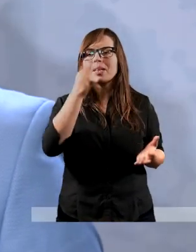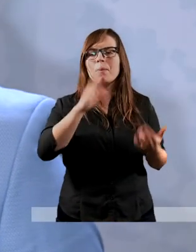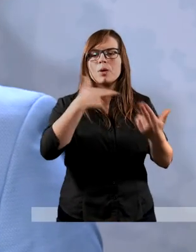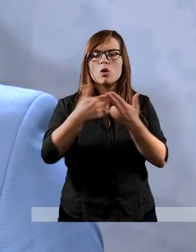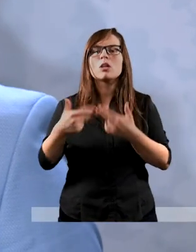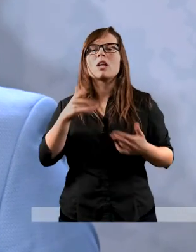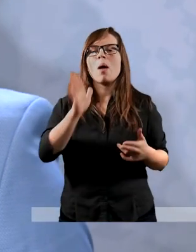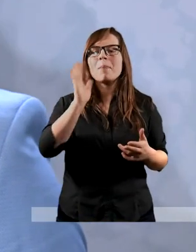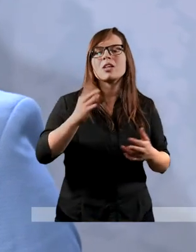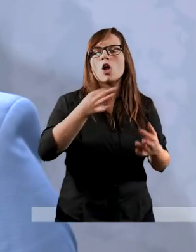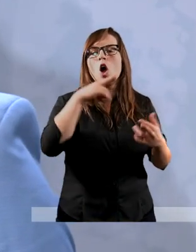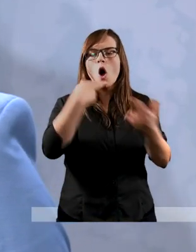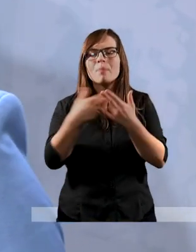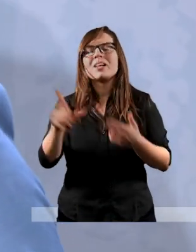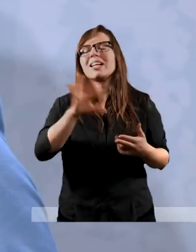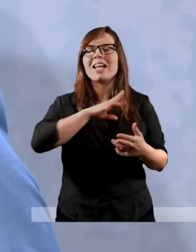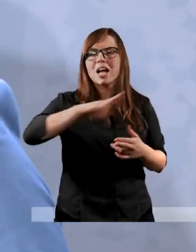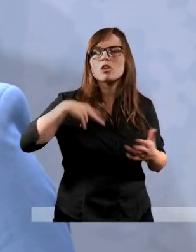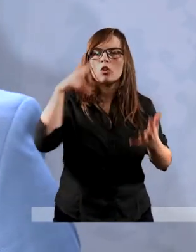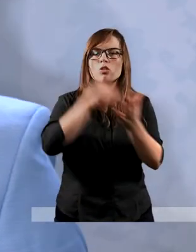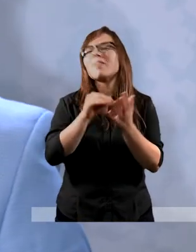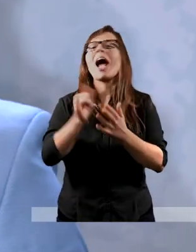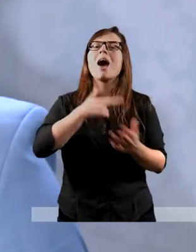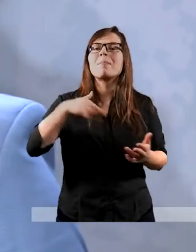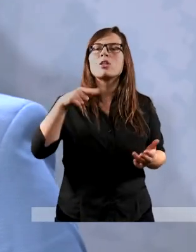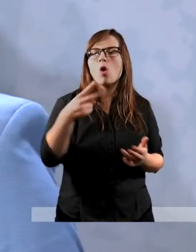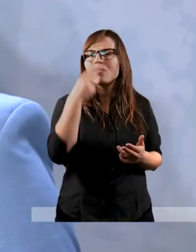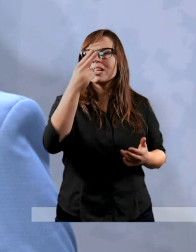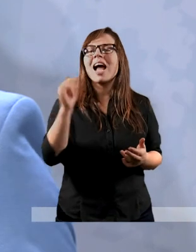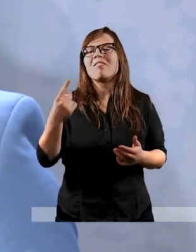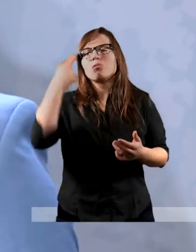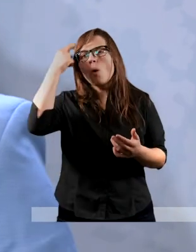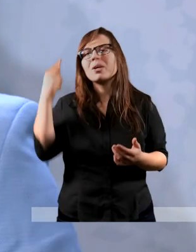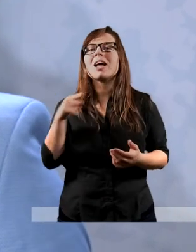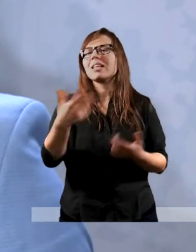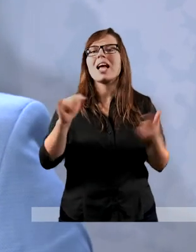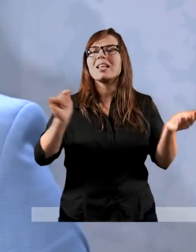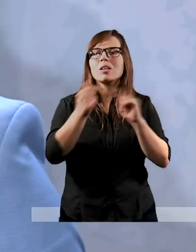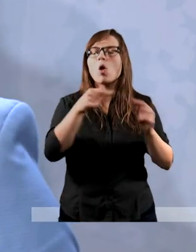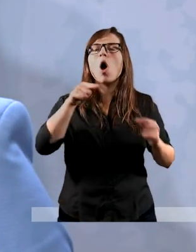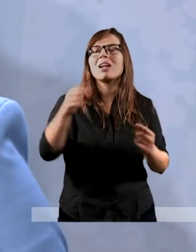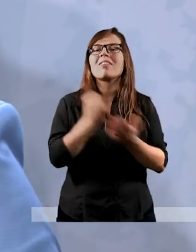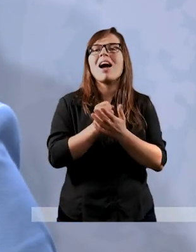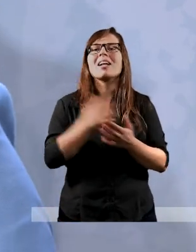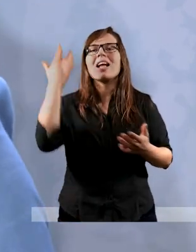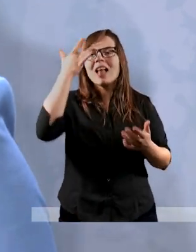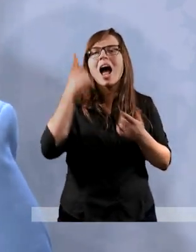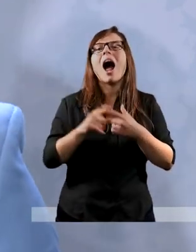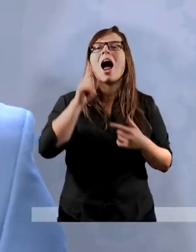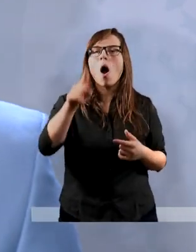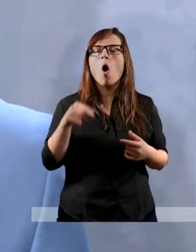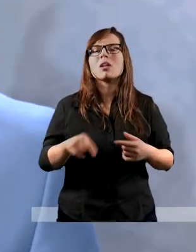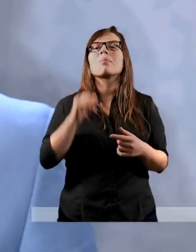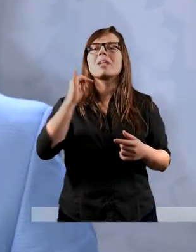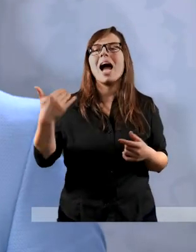pytania. Będziemy udzielać odpowiedzi, przynajmniej z naszego doświadczenia, tak jak my to widzimy, tak jak wspomniałem, raczej nie dyskutujemy o tych kwestiach teologicznych, ale o